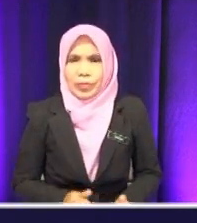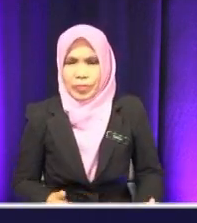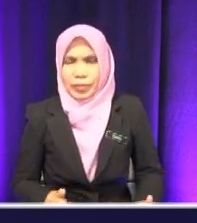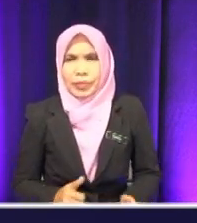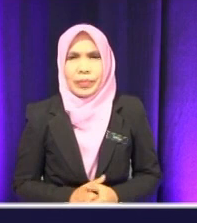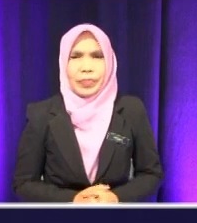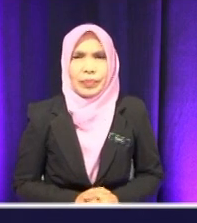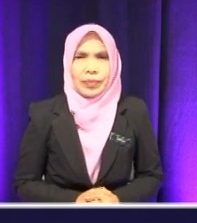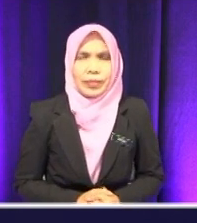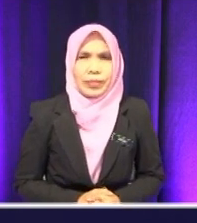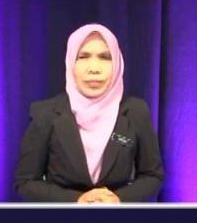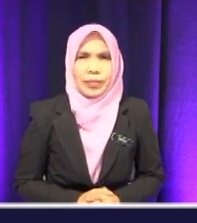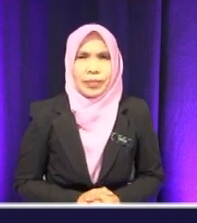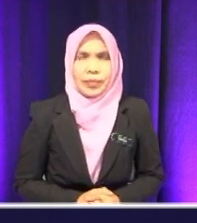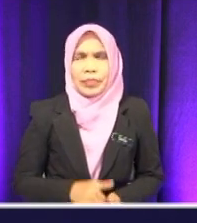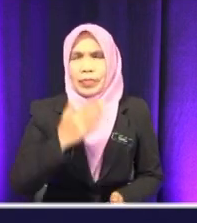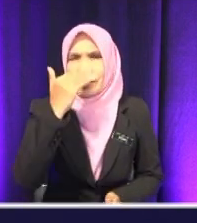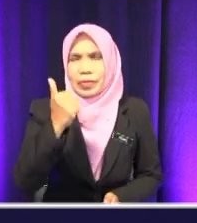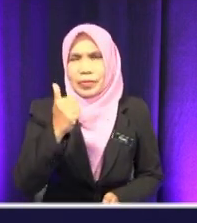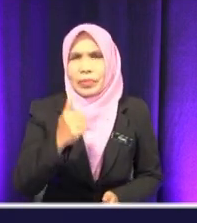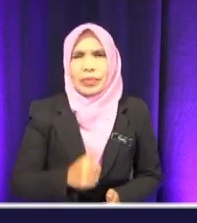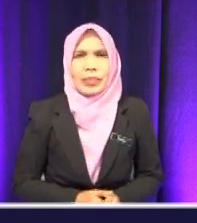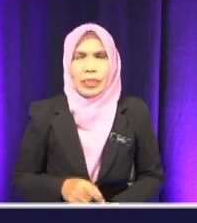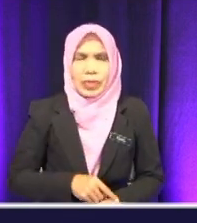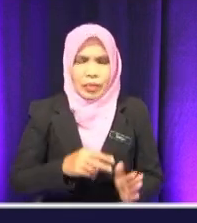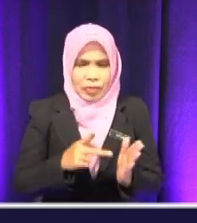sebabnya dikirim menambah menambah